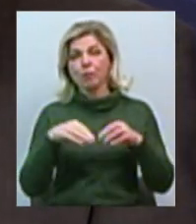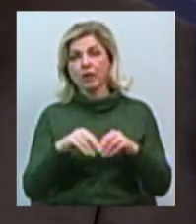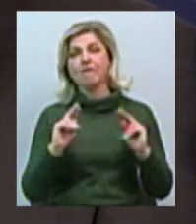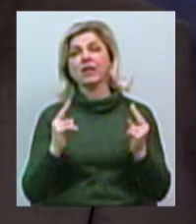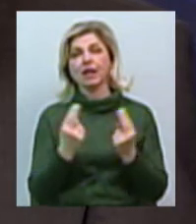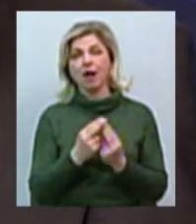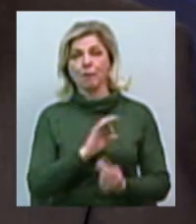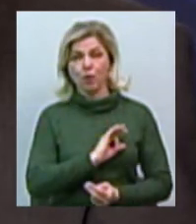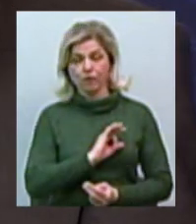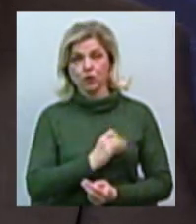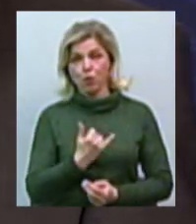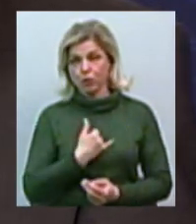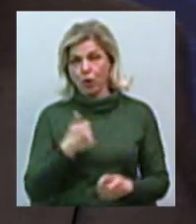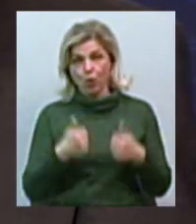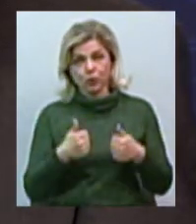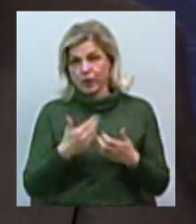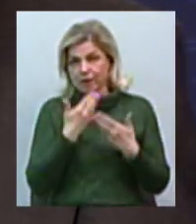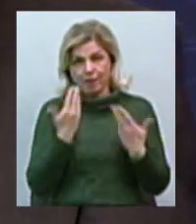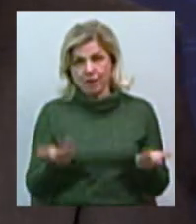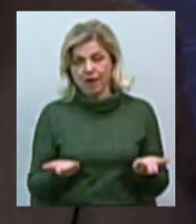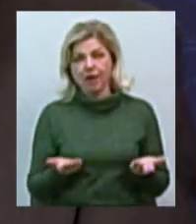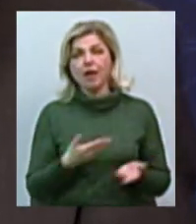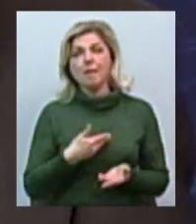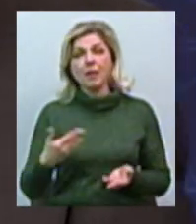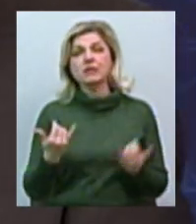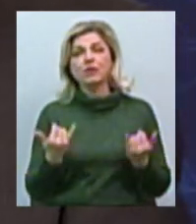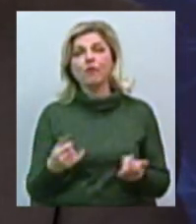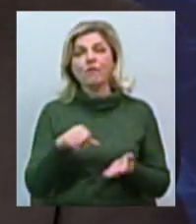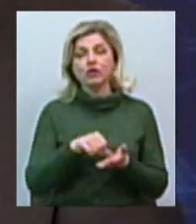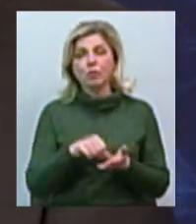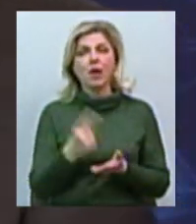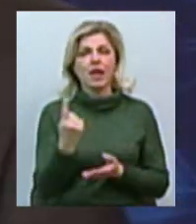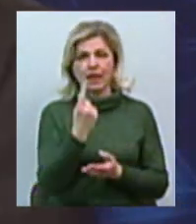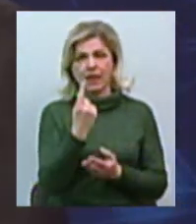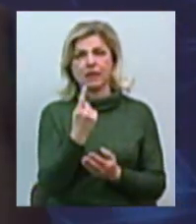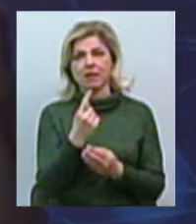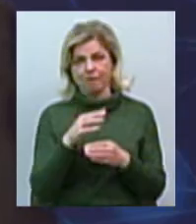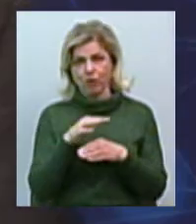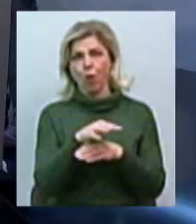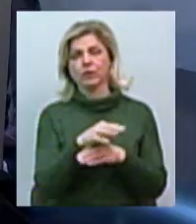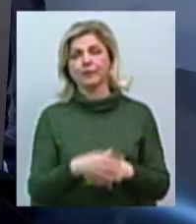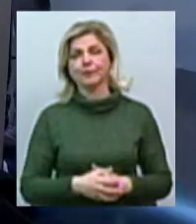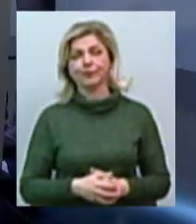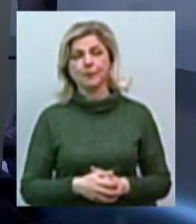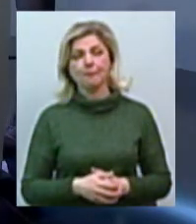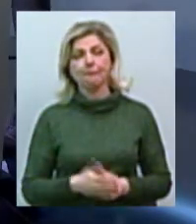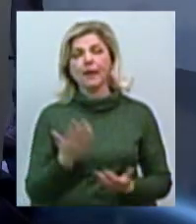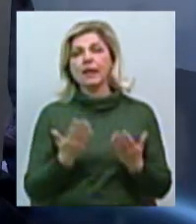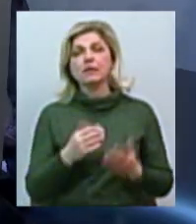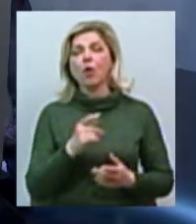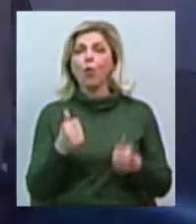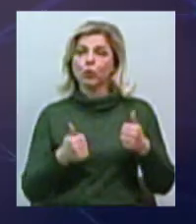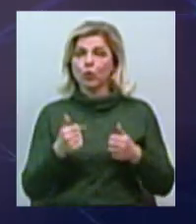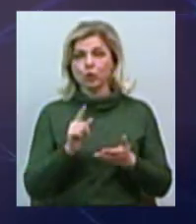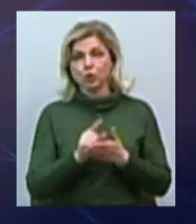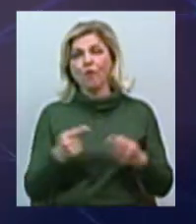України. У нас вже конкуренції тут немає. Ми сьогодні виступаємо єдиним фронтом. Ну, а як щодо тієї тези, що конкуренція має